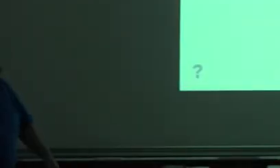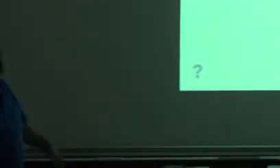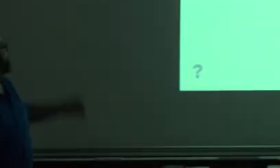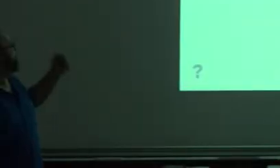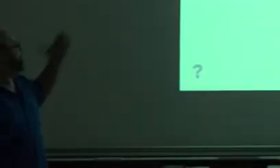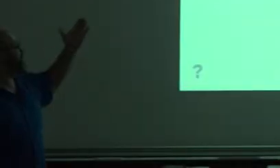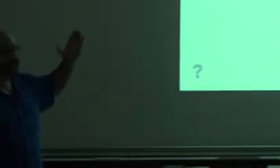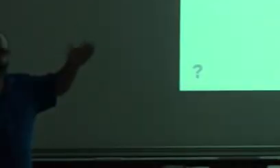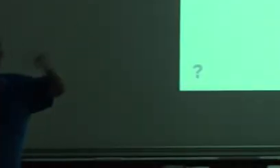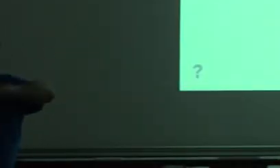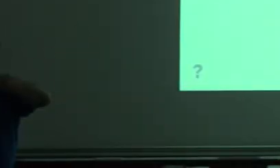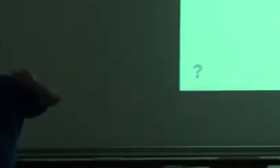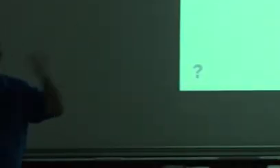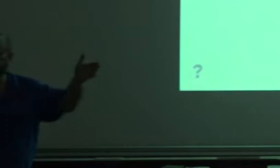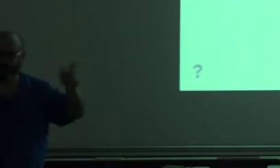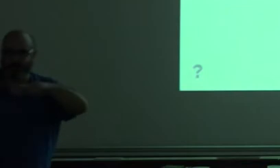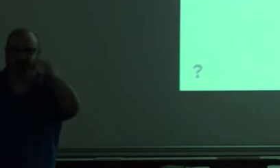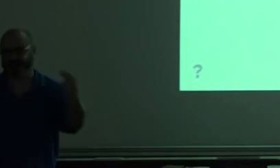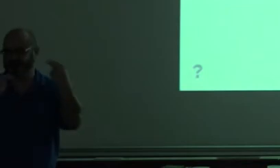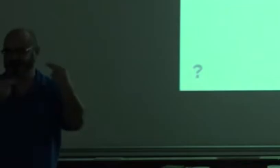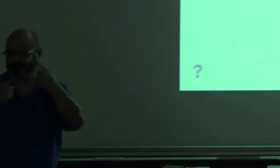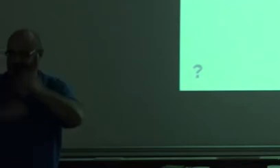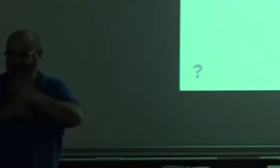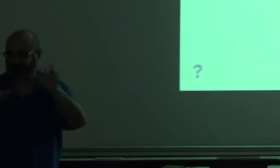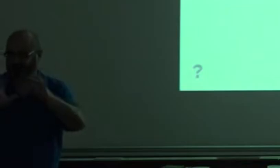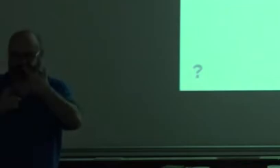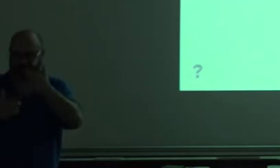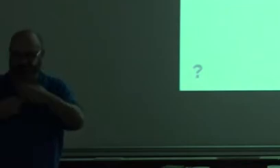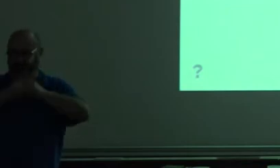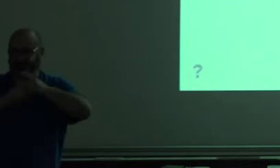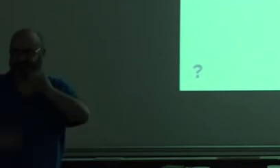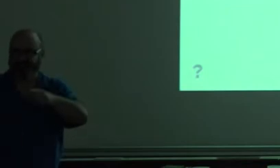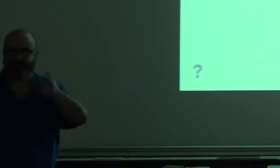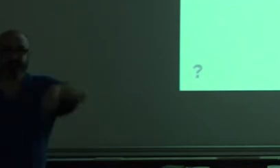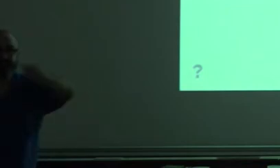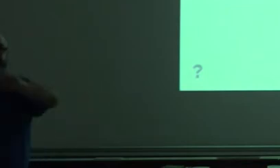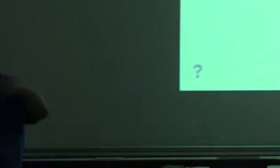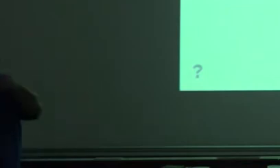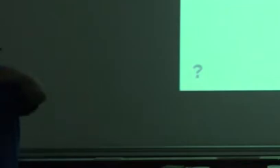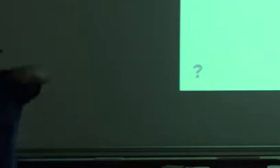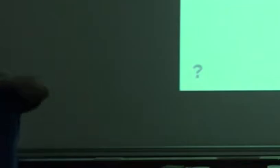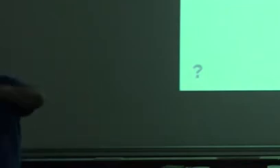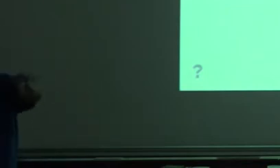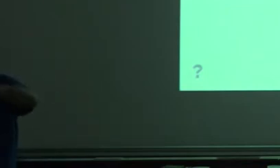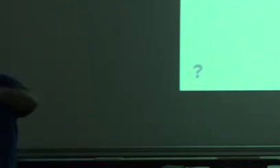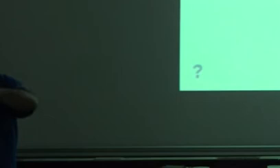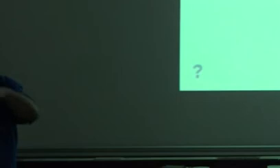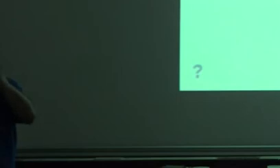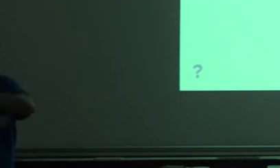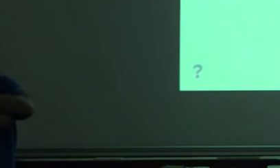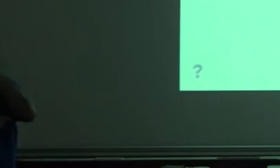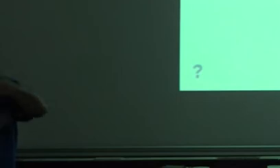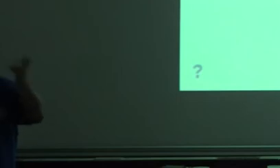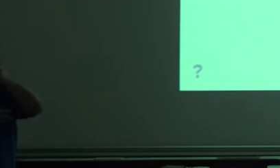Alors ça, ce qu'il y a au tableau là, bah, ça devrait vous parler. Parce que j'imagine que si vous êtes normalement à la PyCon, vous avez entendu vaguement de